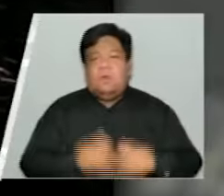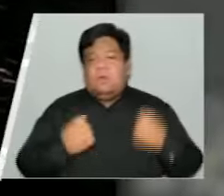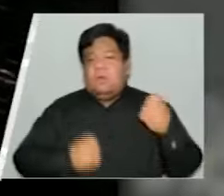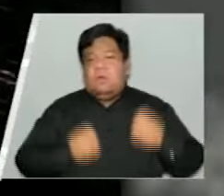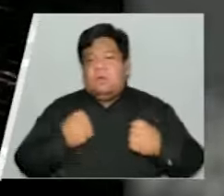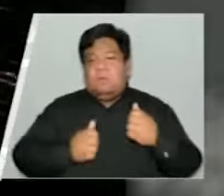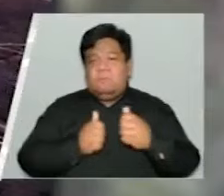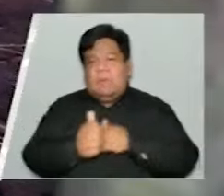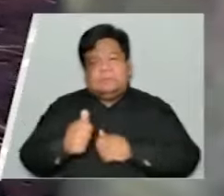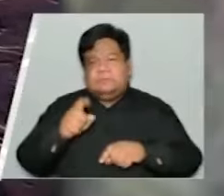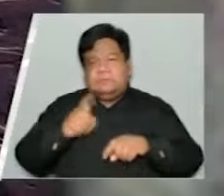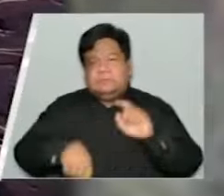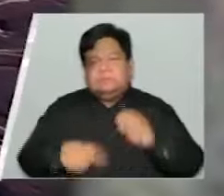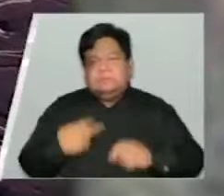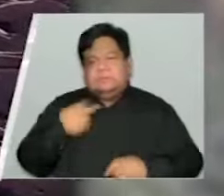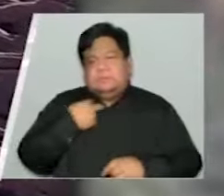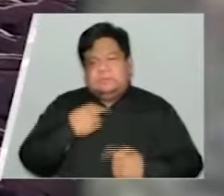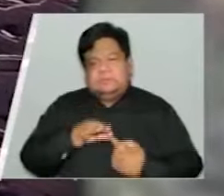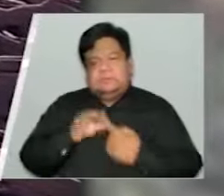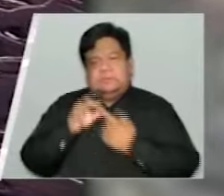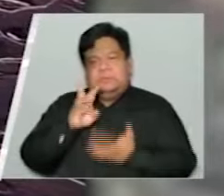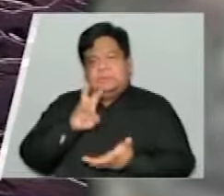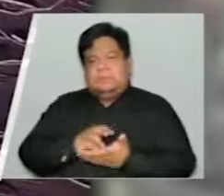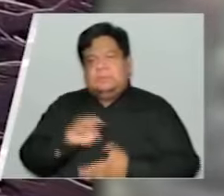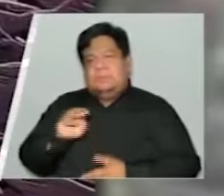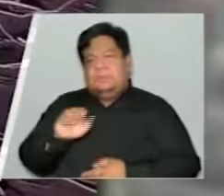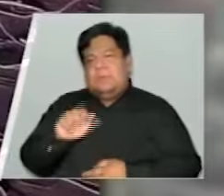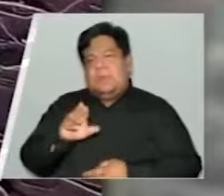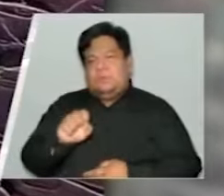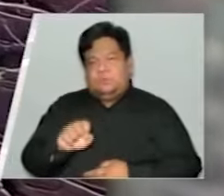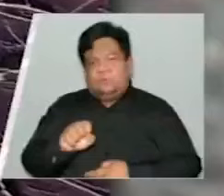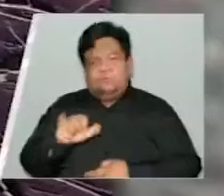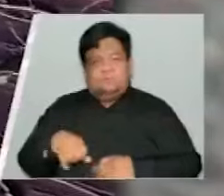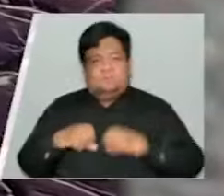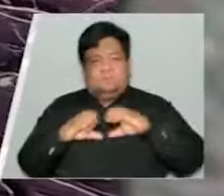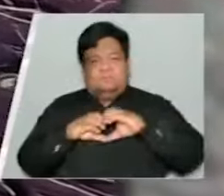ng Marcos. Para sa GMA Integrated News, ako